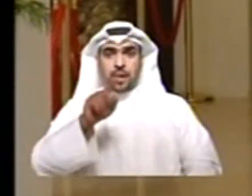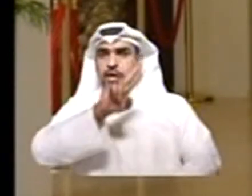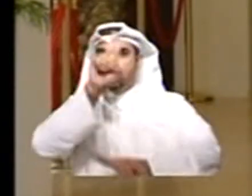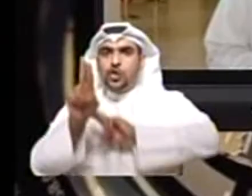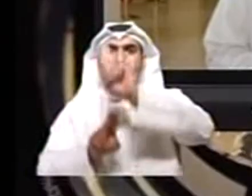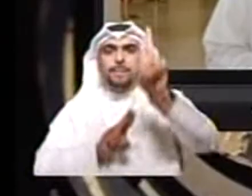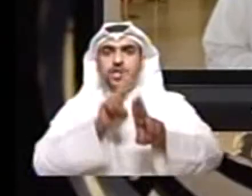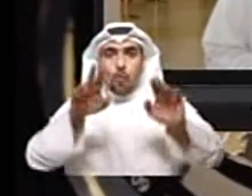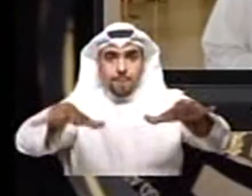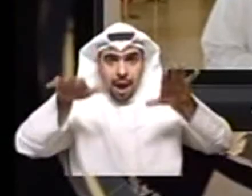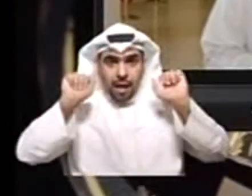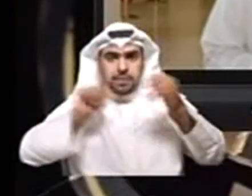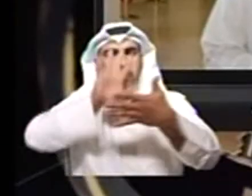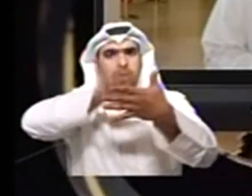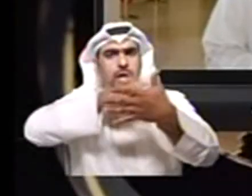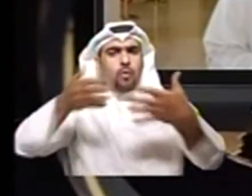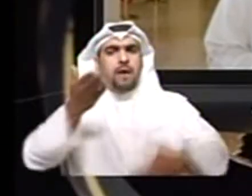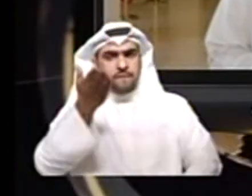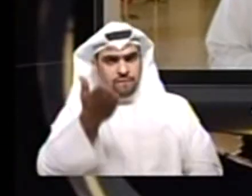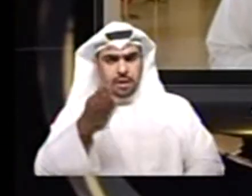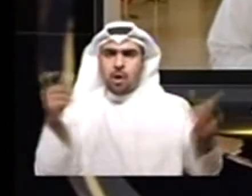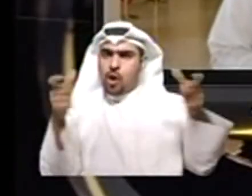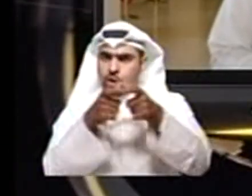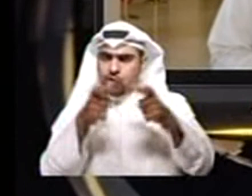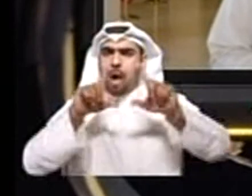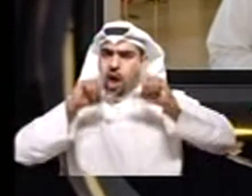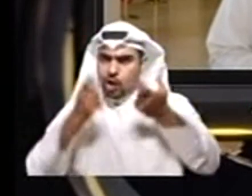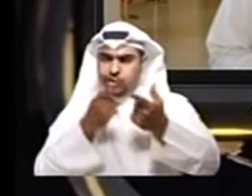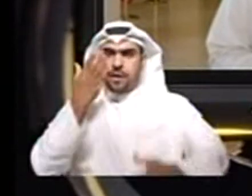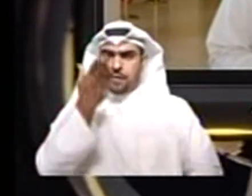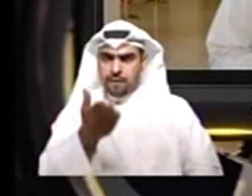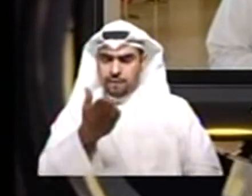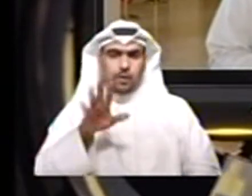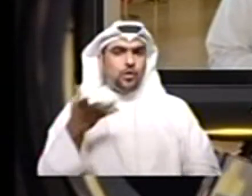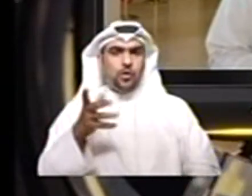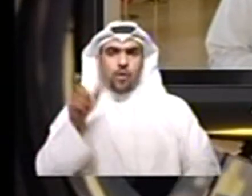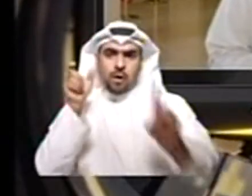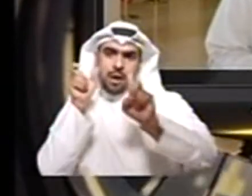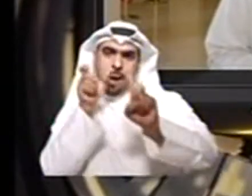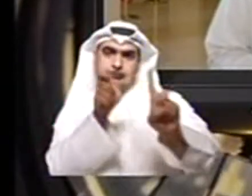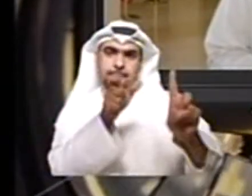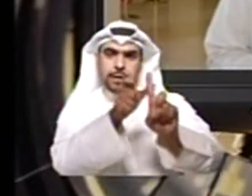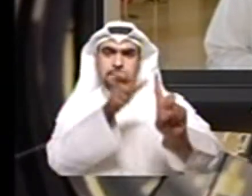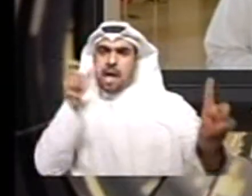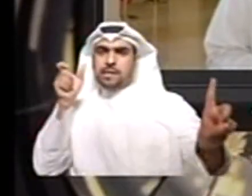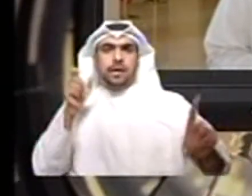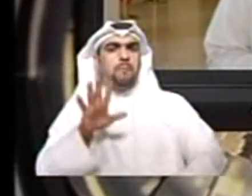يستمر وهو كما ينتظره البعض ربما رفع الحصانة عن النائبين.